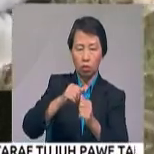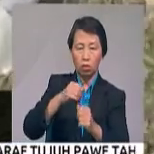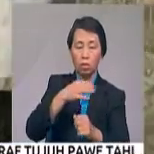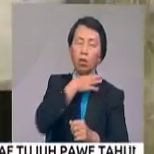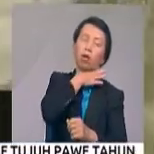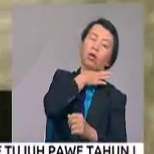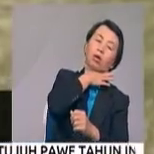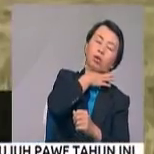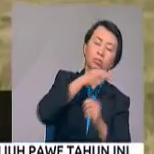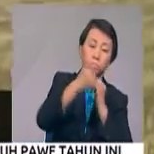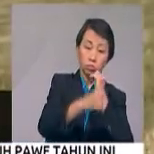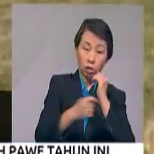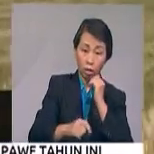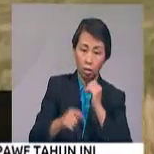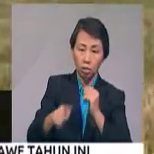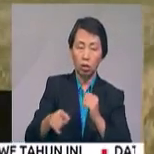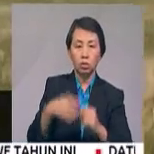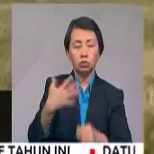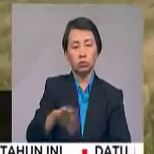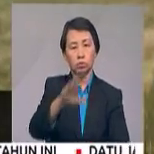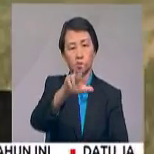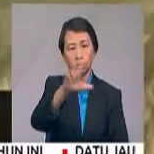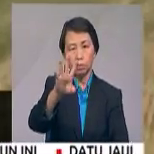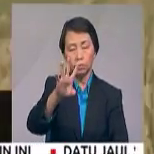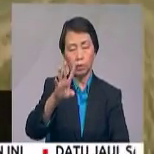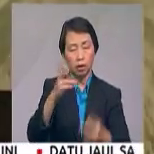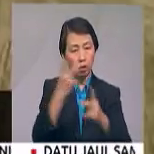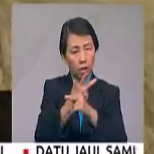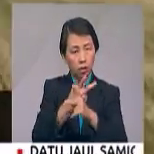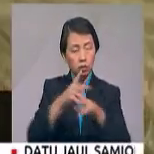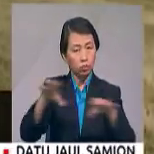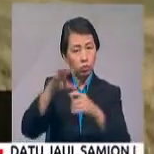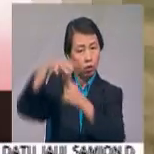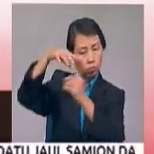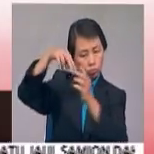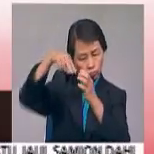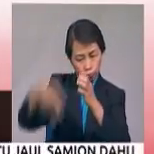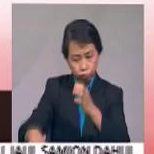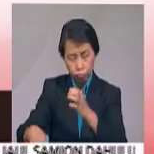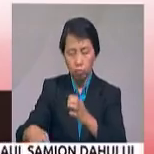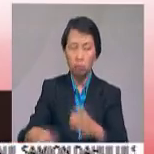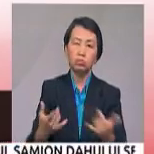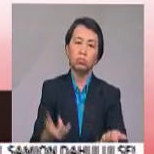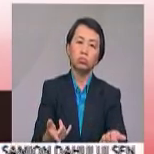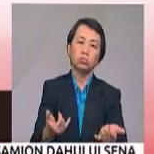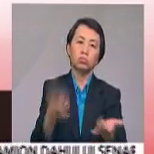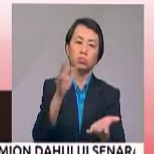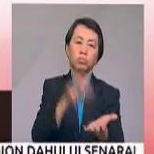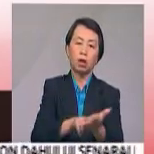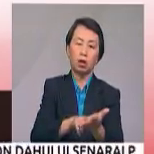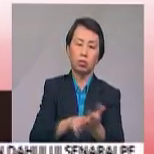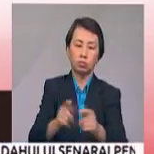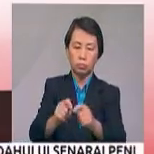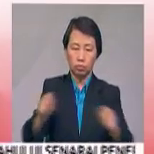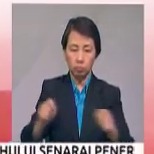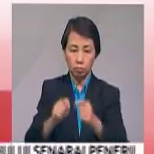lehernya. Mangsa yang sudah 34 kali berjaya membuat terjunan disahkan maut serta-merta di